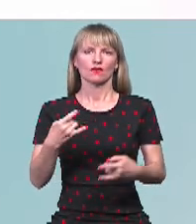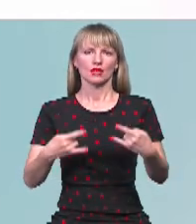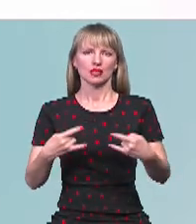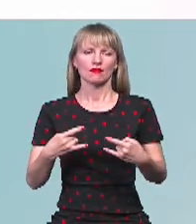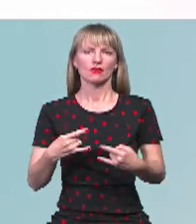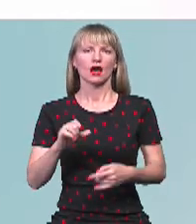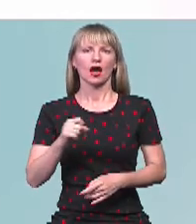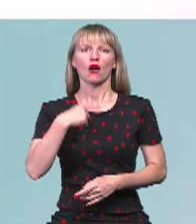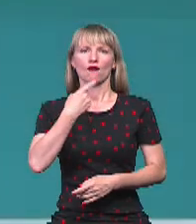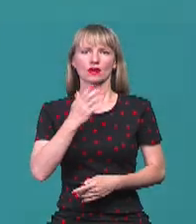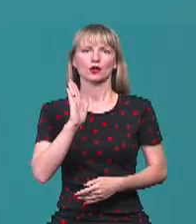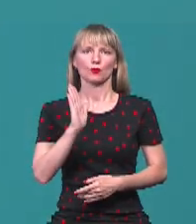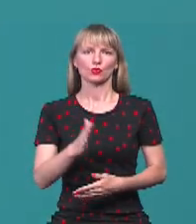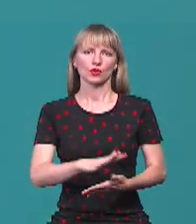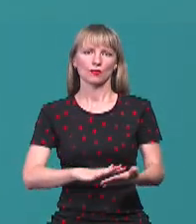говорити будемо.